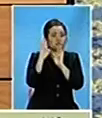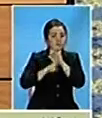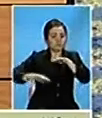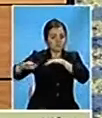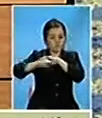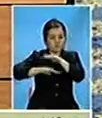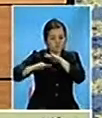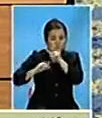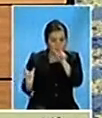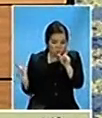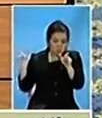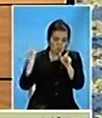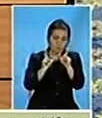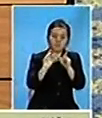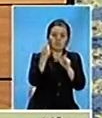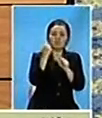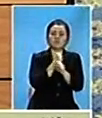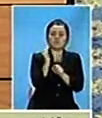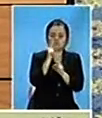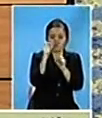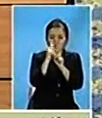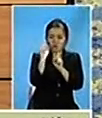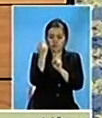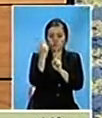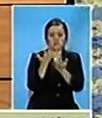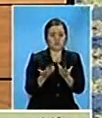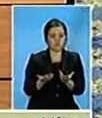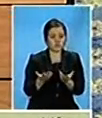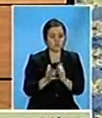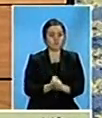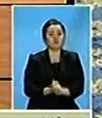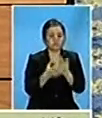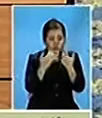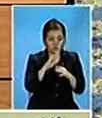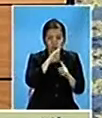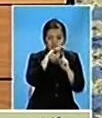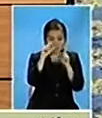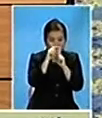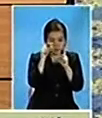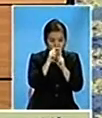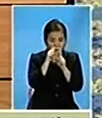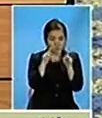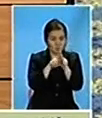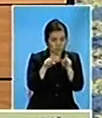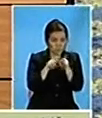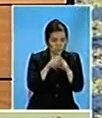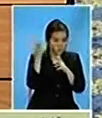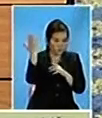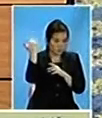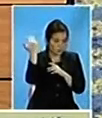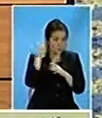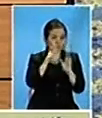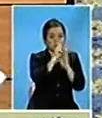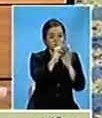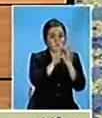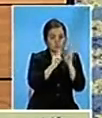างนิยามศัพท์ขึ้นมาแล้วนิยามศัพท์ที่ท่านสร้างขึ้นมาแล้วเนี่ยมีอะไรแตกต่างจากตัวกฎหมายว่าด้วยการคุ้มครองและส่